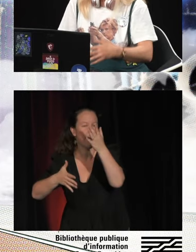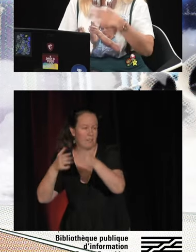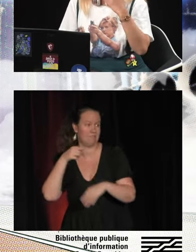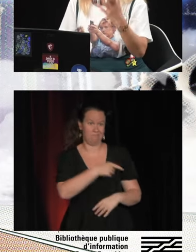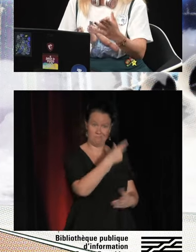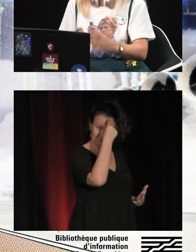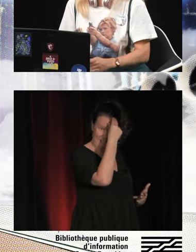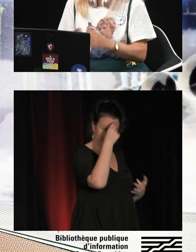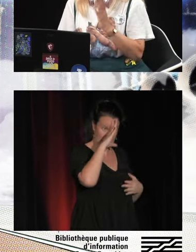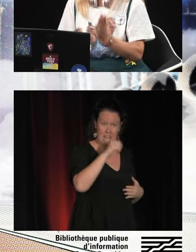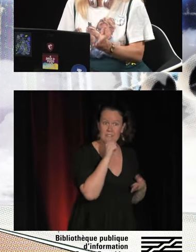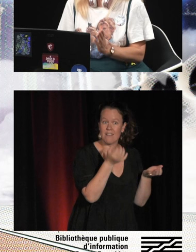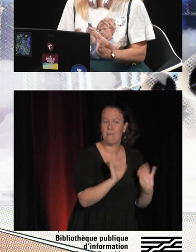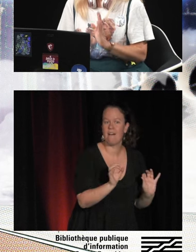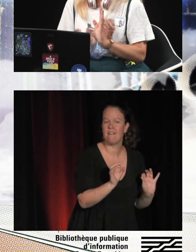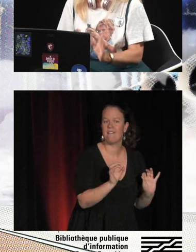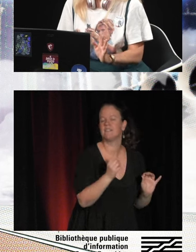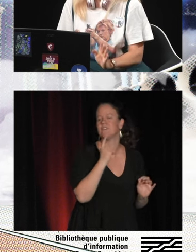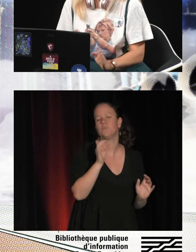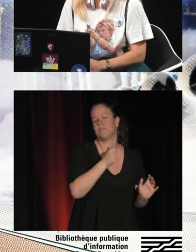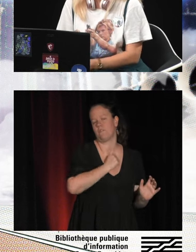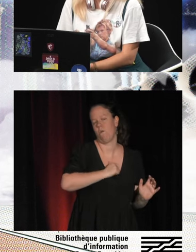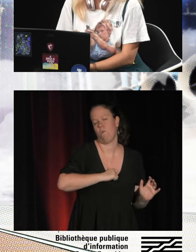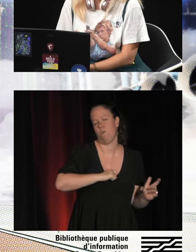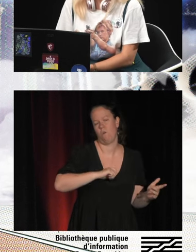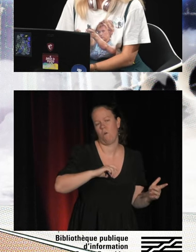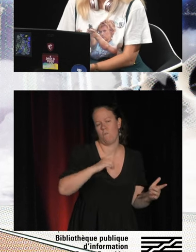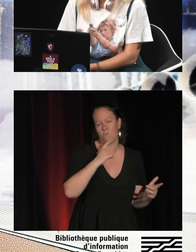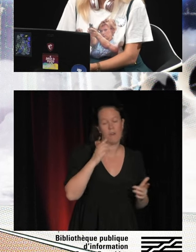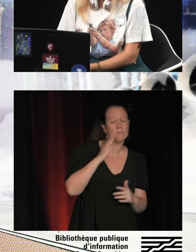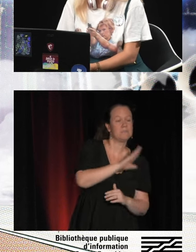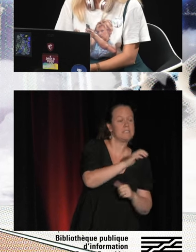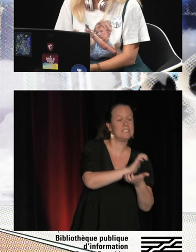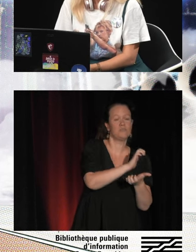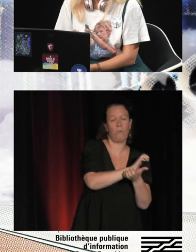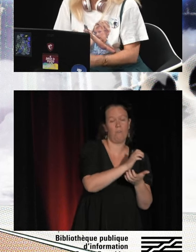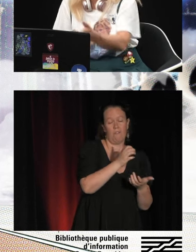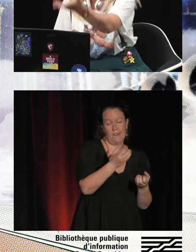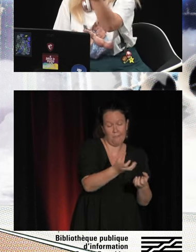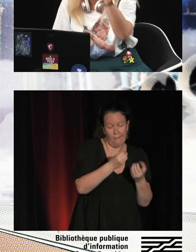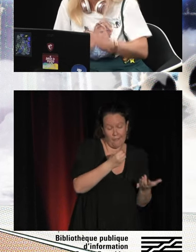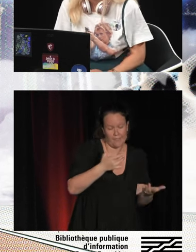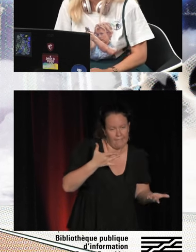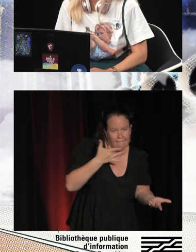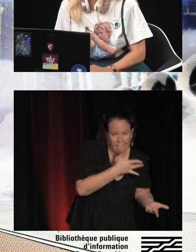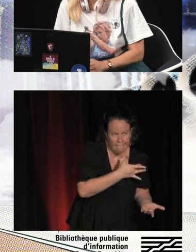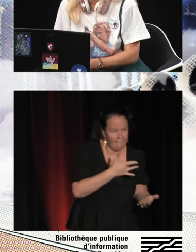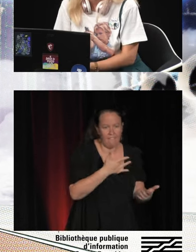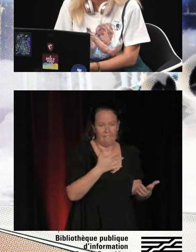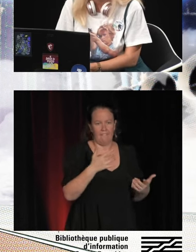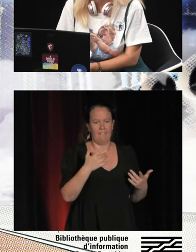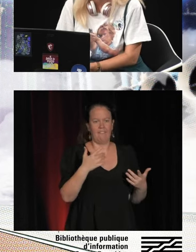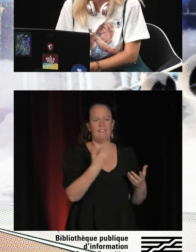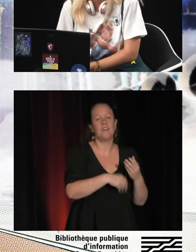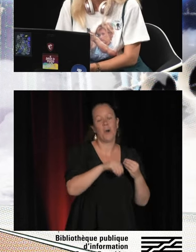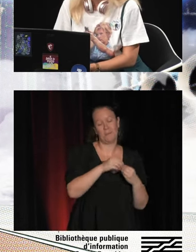Tintin... Certes, c'est un jeu cruel parce que c'est infogramme et que des fois, n'importe quoi te tue. Puis surtout quand tu mets un timer là où t'es censé voir